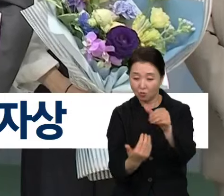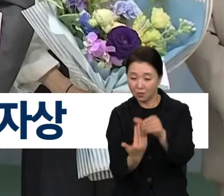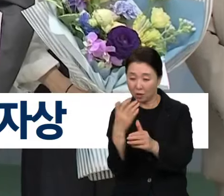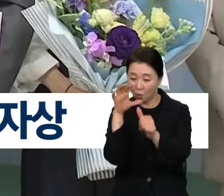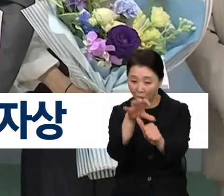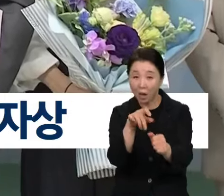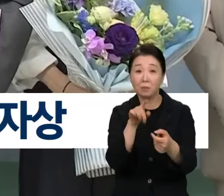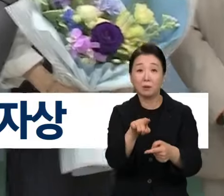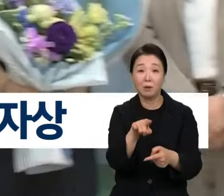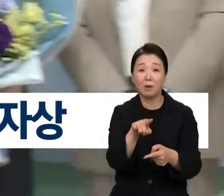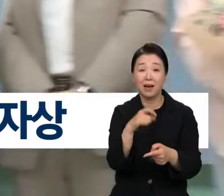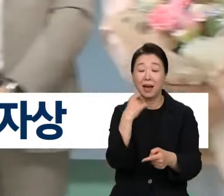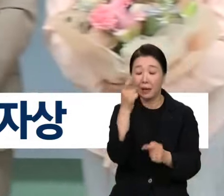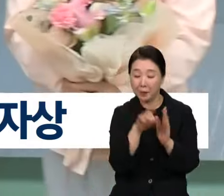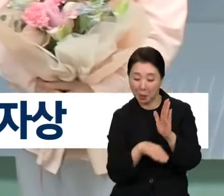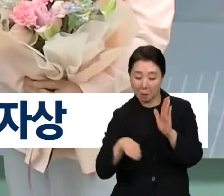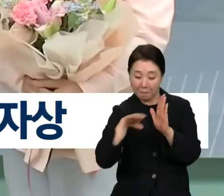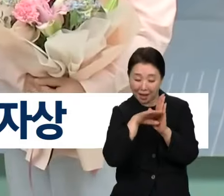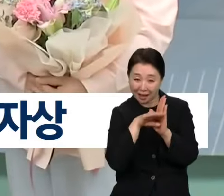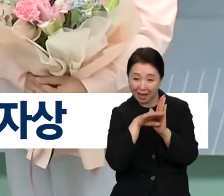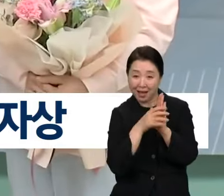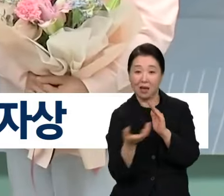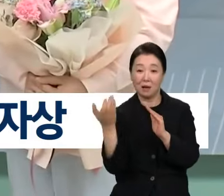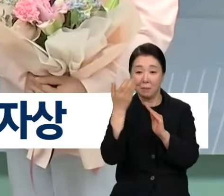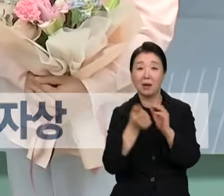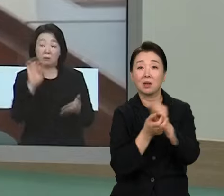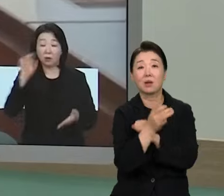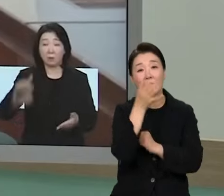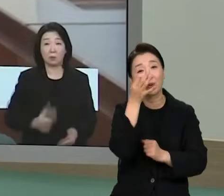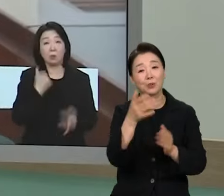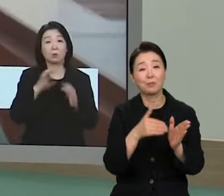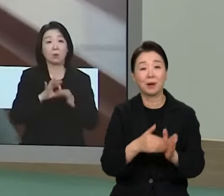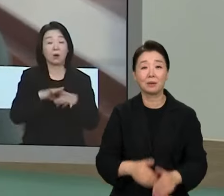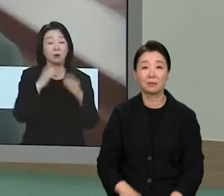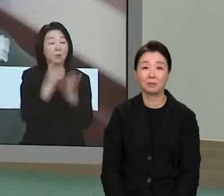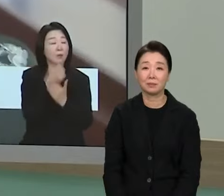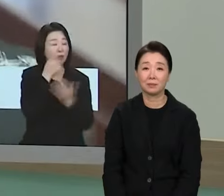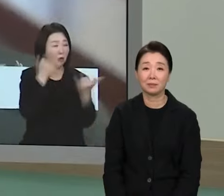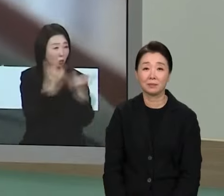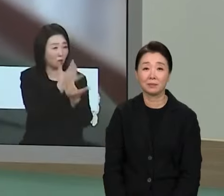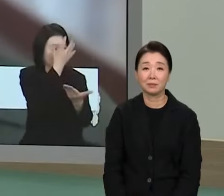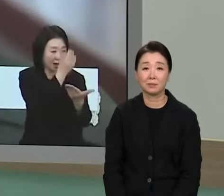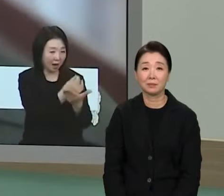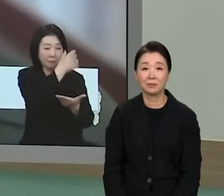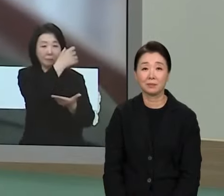수사를 한 단계 더 나아가게 할 수 있는 영향력을 보여줬다고 평가했습니다.